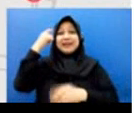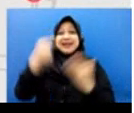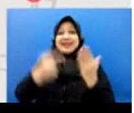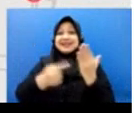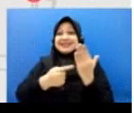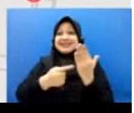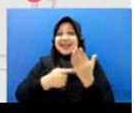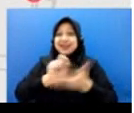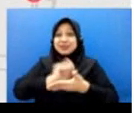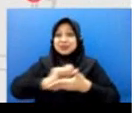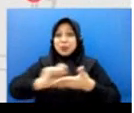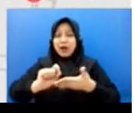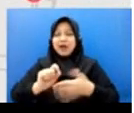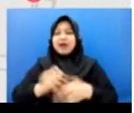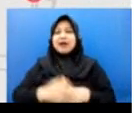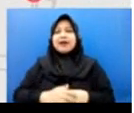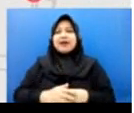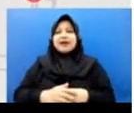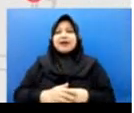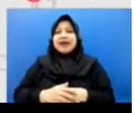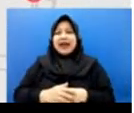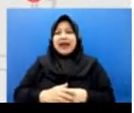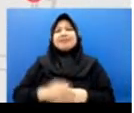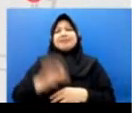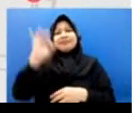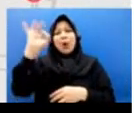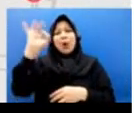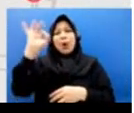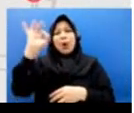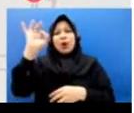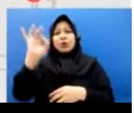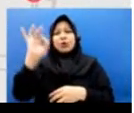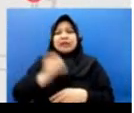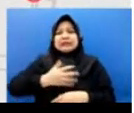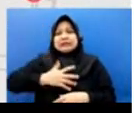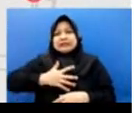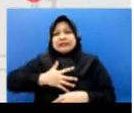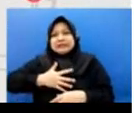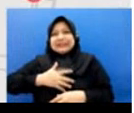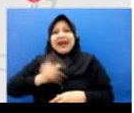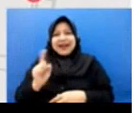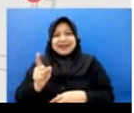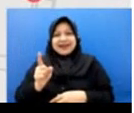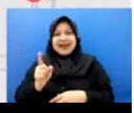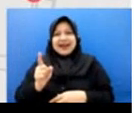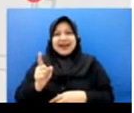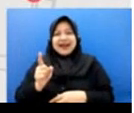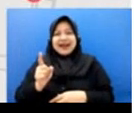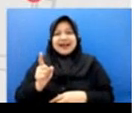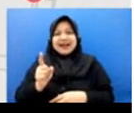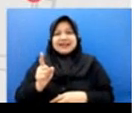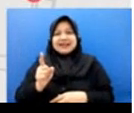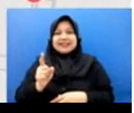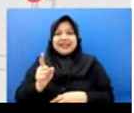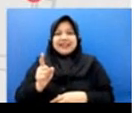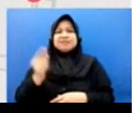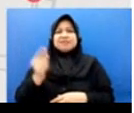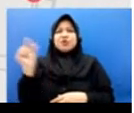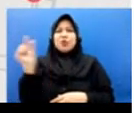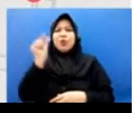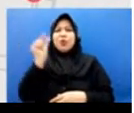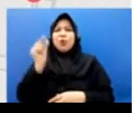Muncul kecemasan, ya. Kecemasan dengan orang tua yang apa, mungkin memang sudah umum juga. Ya.